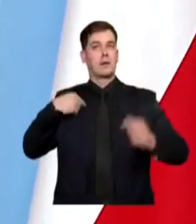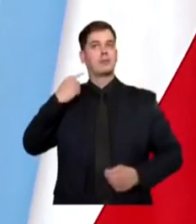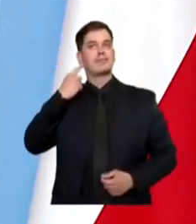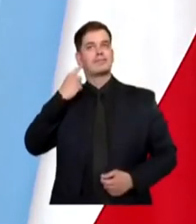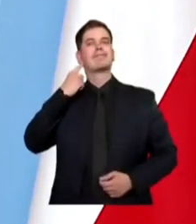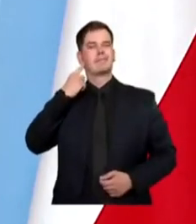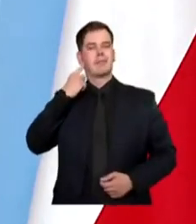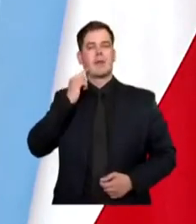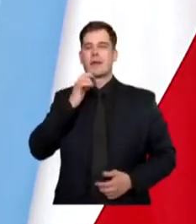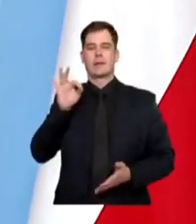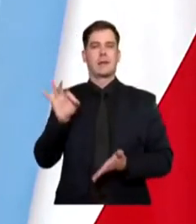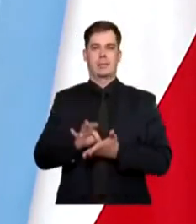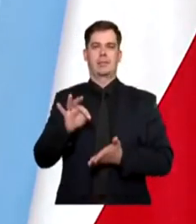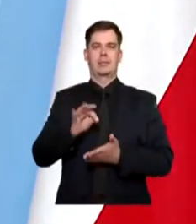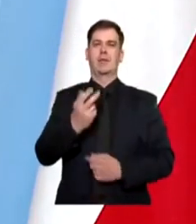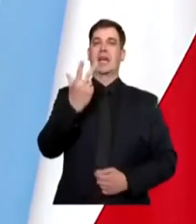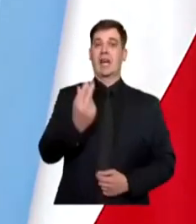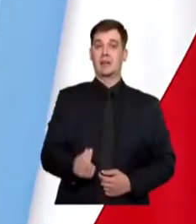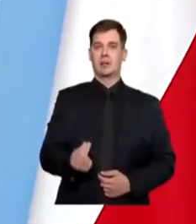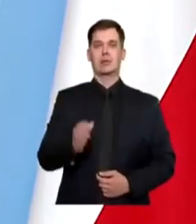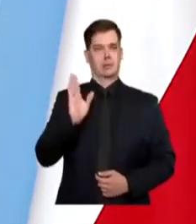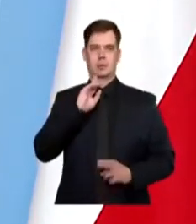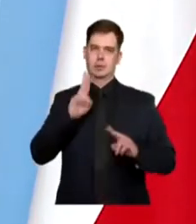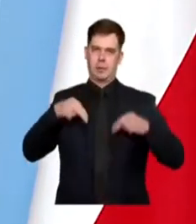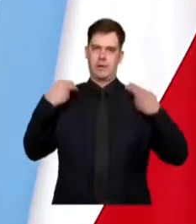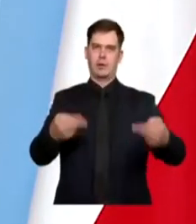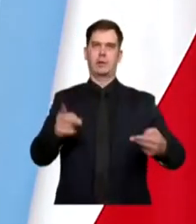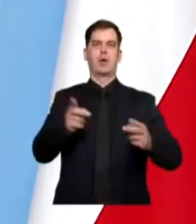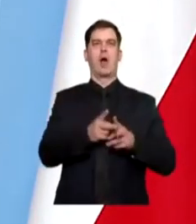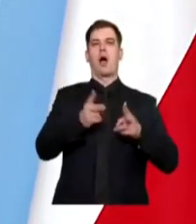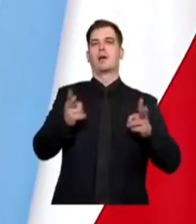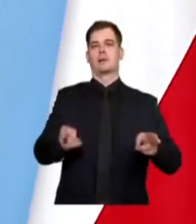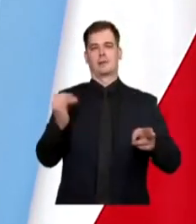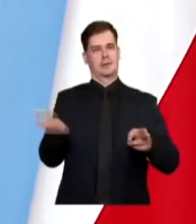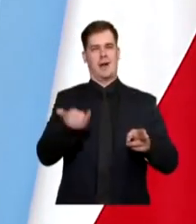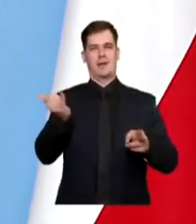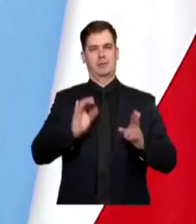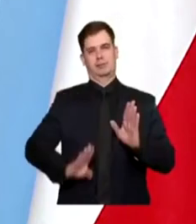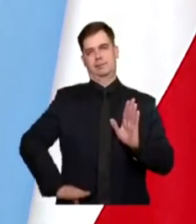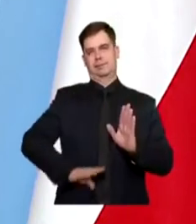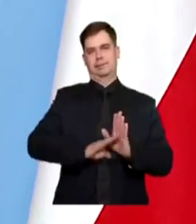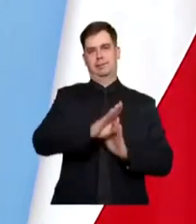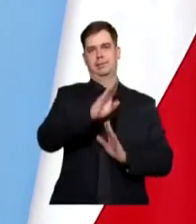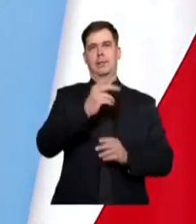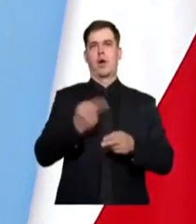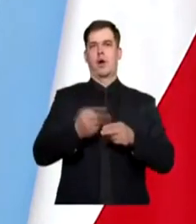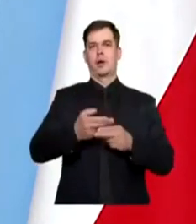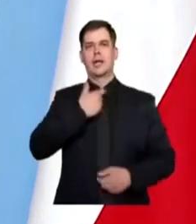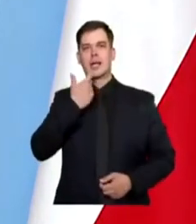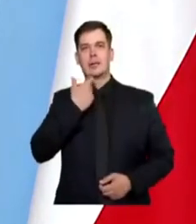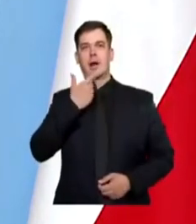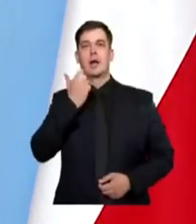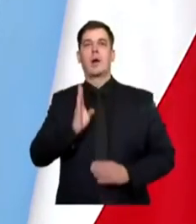na pewno w okresie jesiennym nawróci sezonowy wzrost zachorowań na grypę na